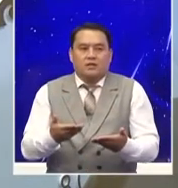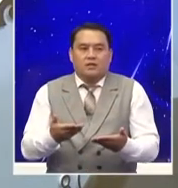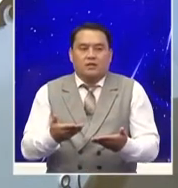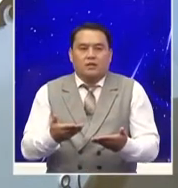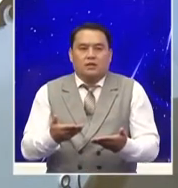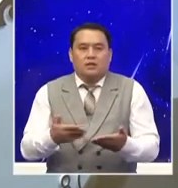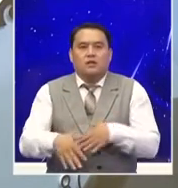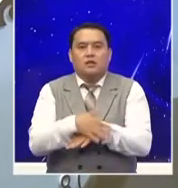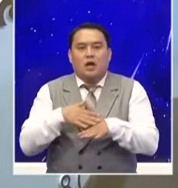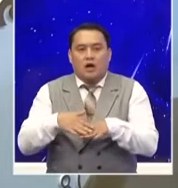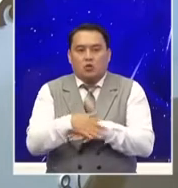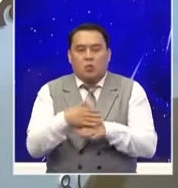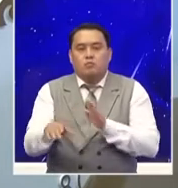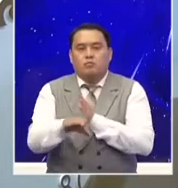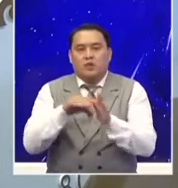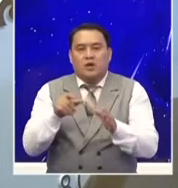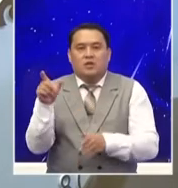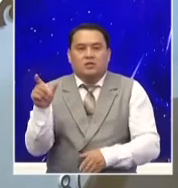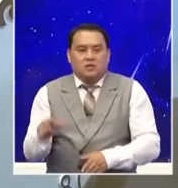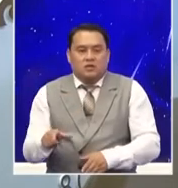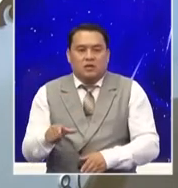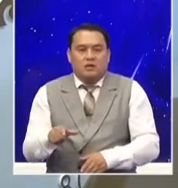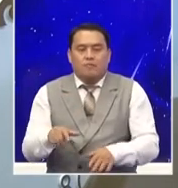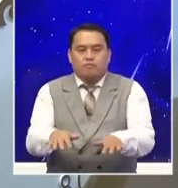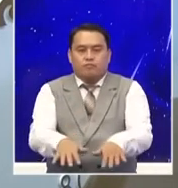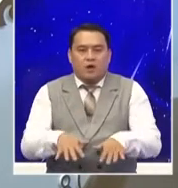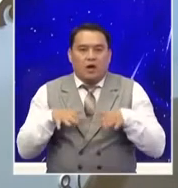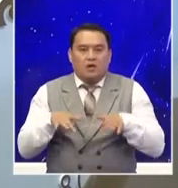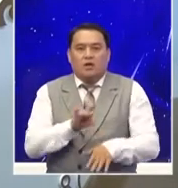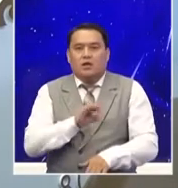представлять народ наших партийцев в парламенте, в